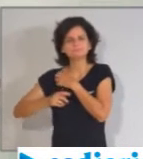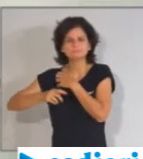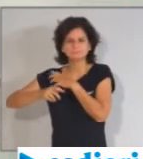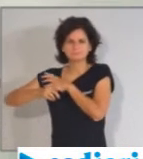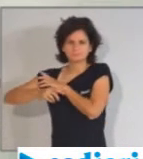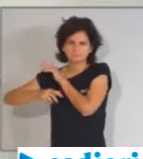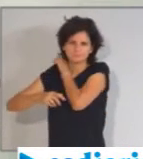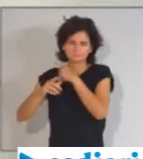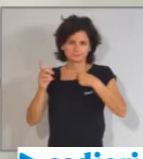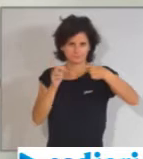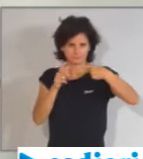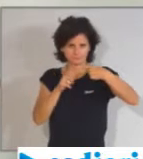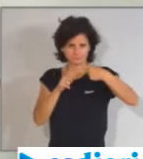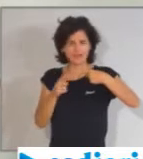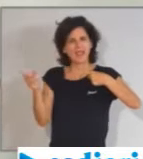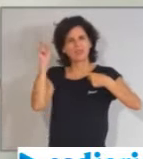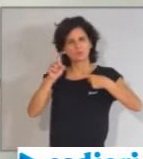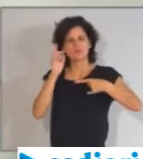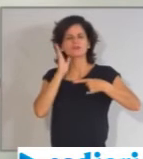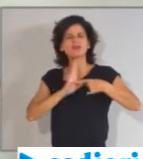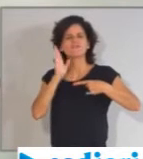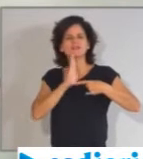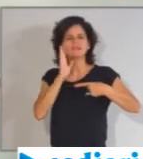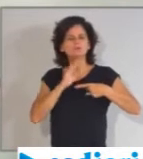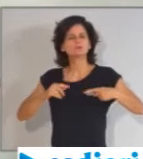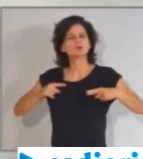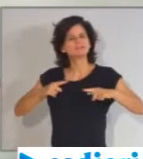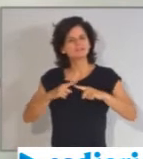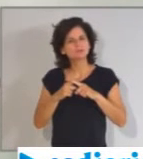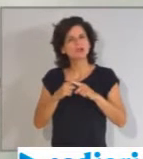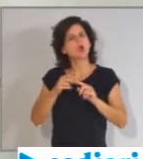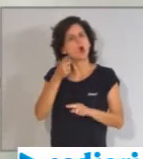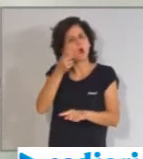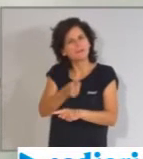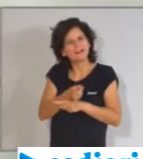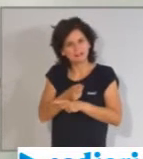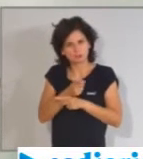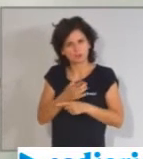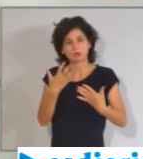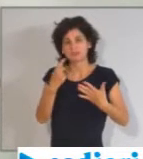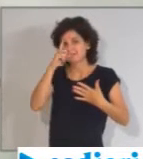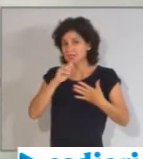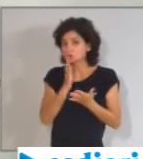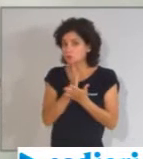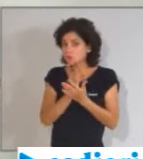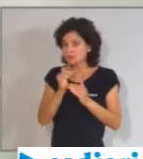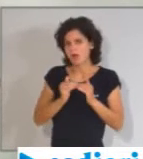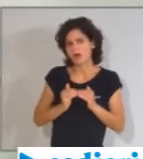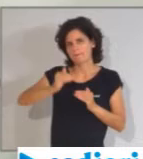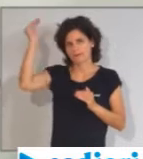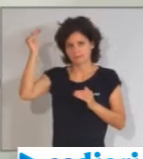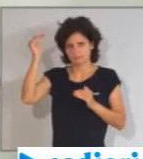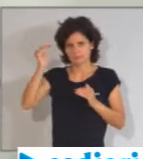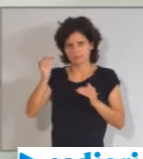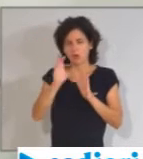eix és l'educació afectivo-sexual obligatòria en el currículum de totes les etapes educatives a partir dels 6 anys. Desenvolupar